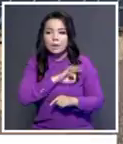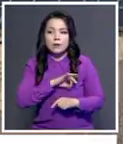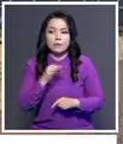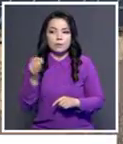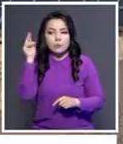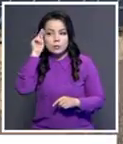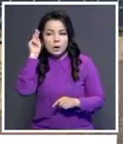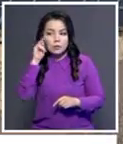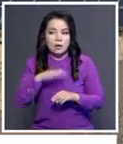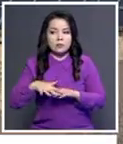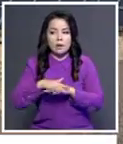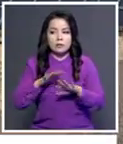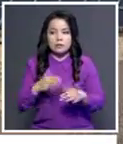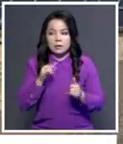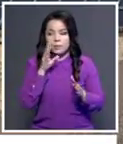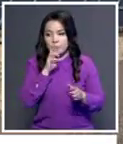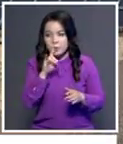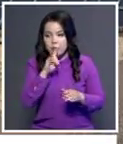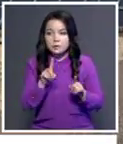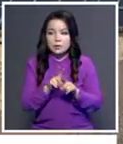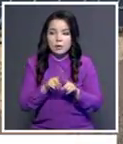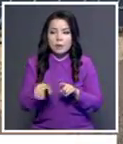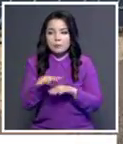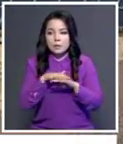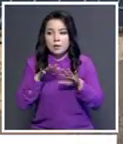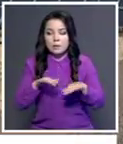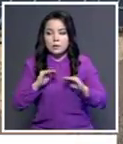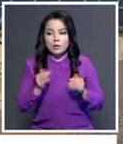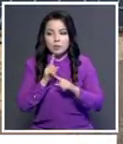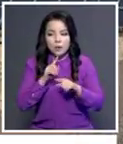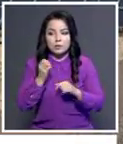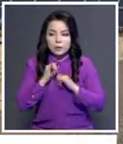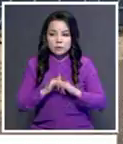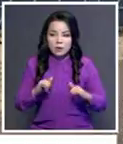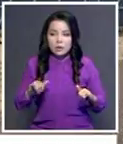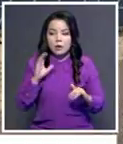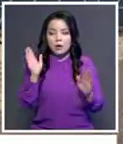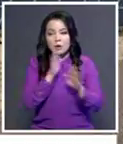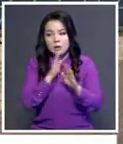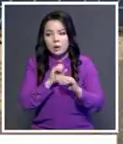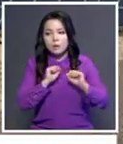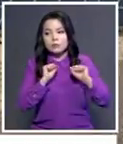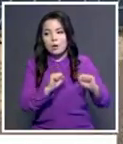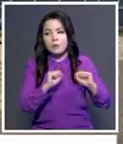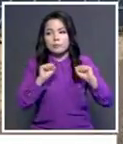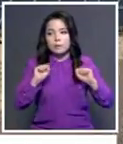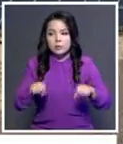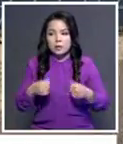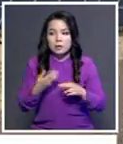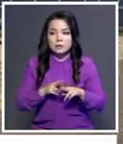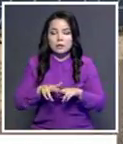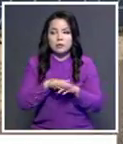біздің экономика тек қана мұнай өңдеумен ғана шектелмейді. Біз осындай жоба арқылы экологиямызды қорғай аламыз. Бұндай жобалар